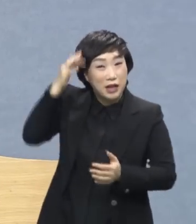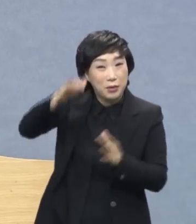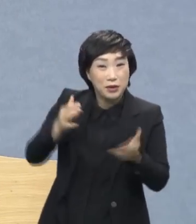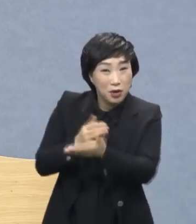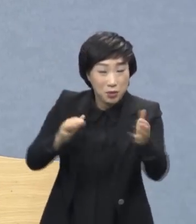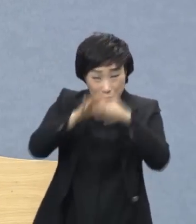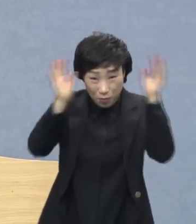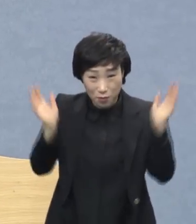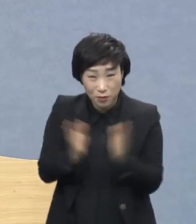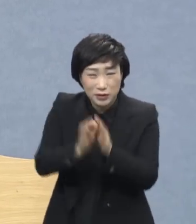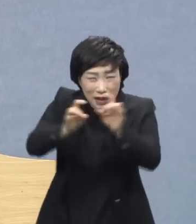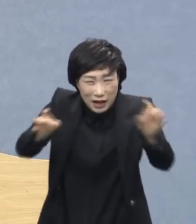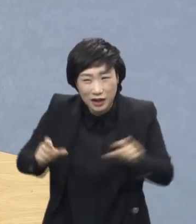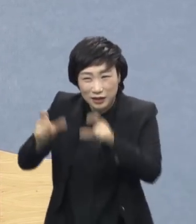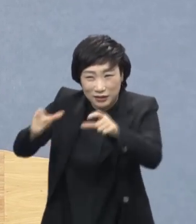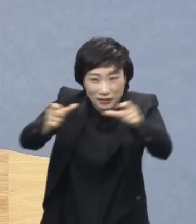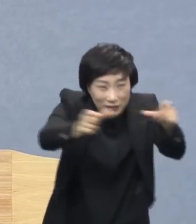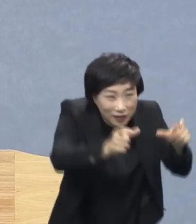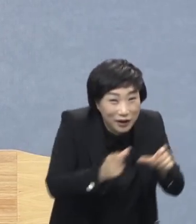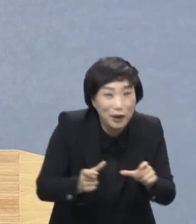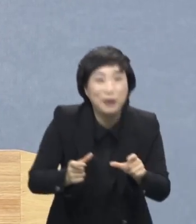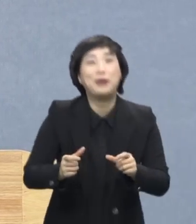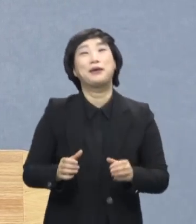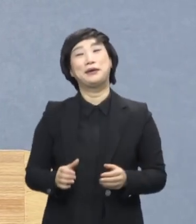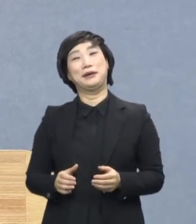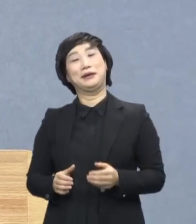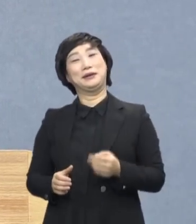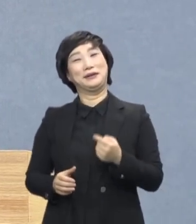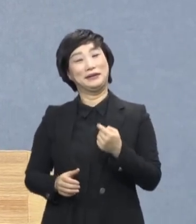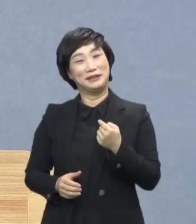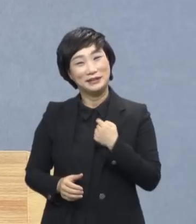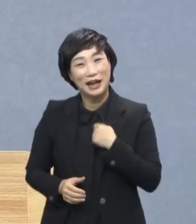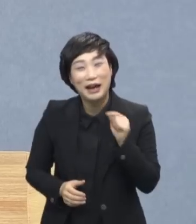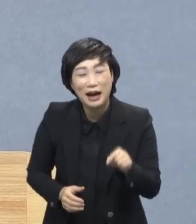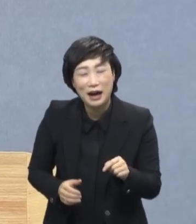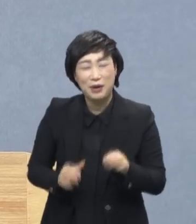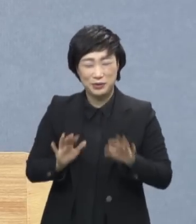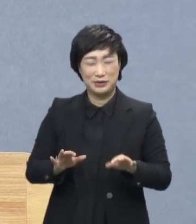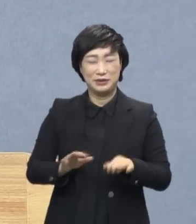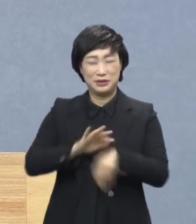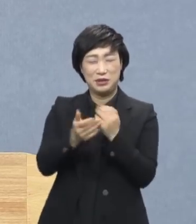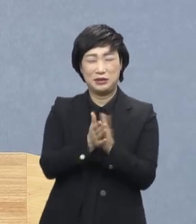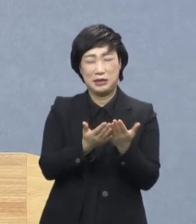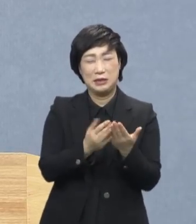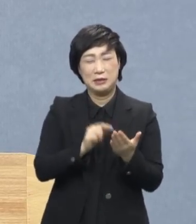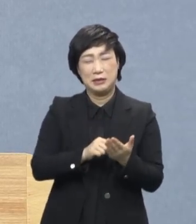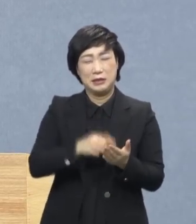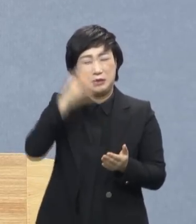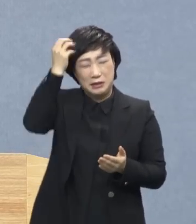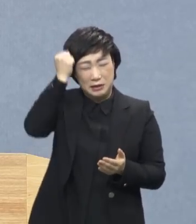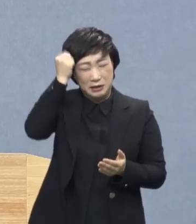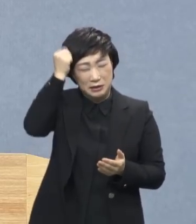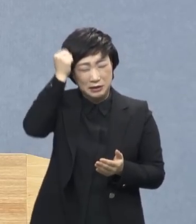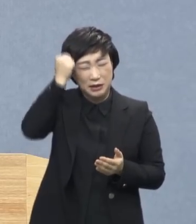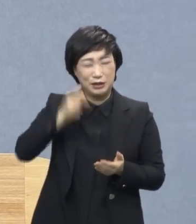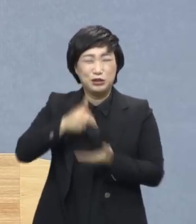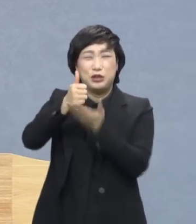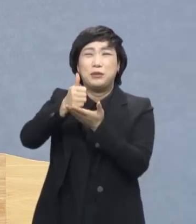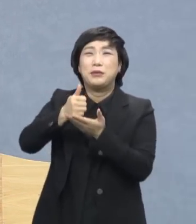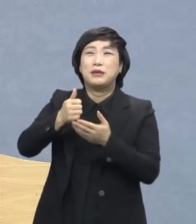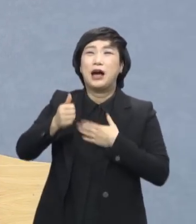모든 자에게 줄 것이다. 오늘 내가 이 말씀을 머릿속으로 외면서 주여 나도 그날이 올